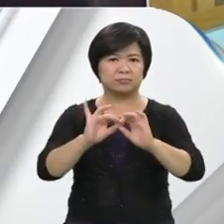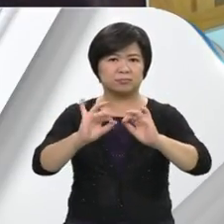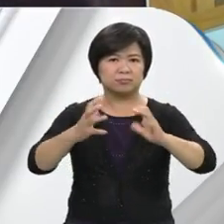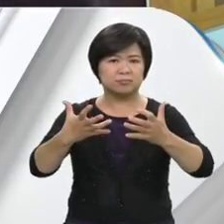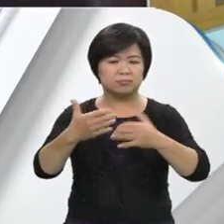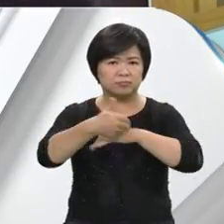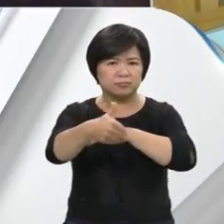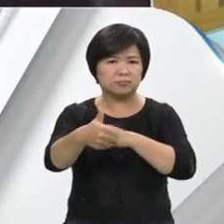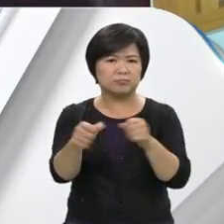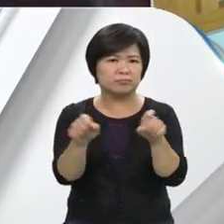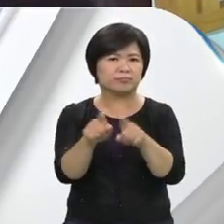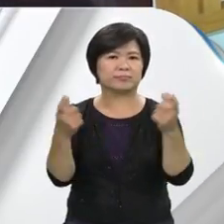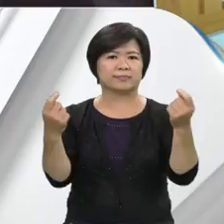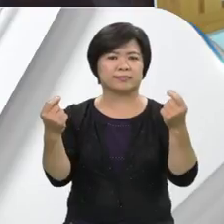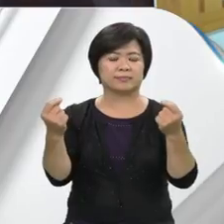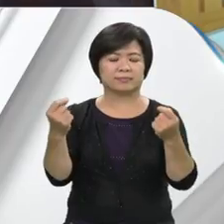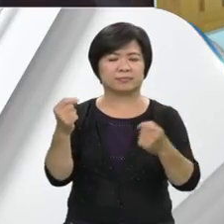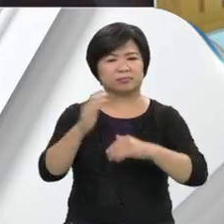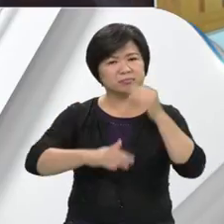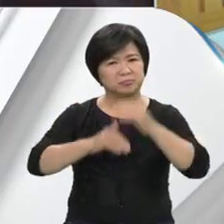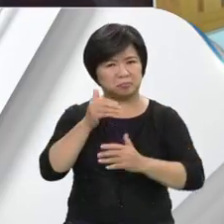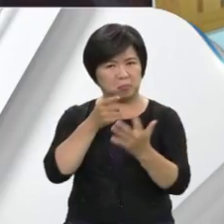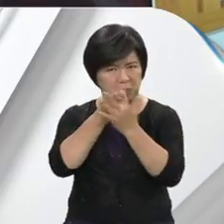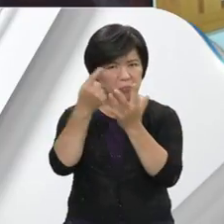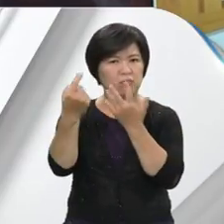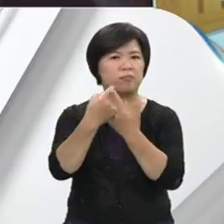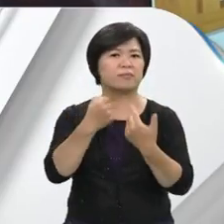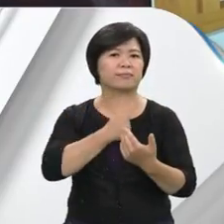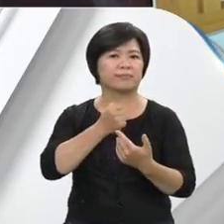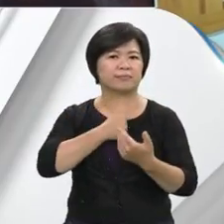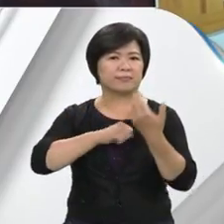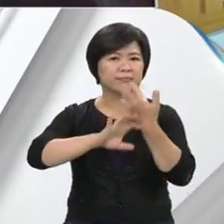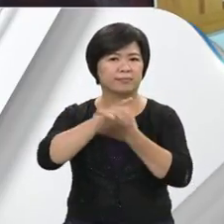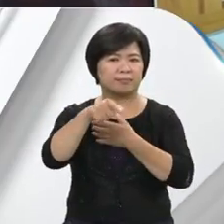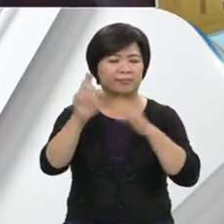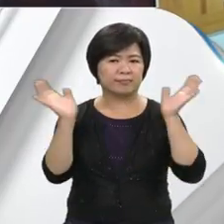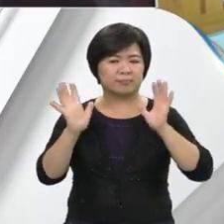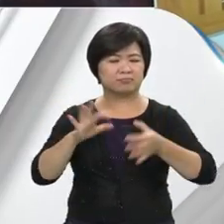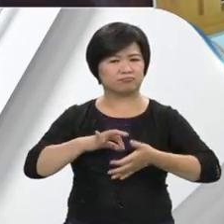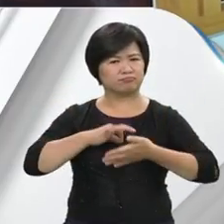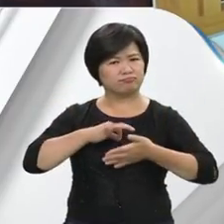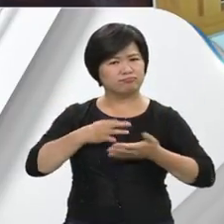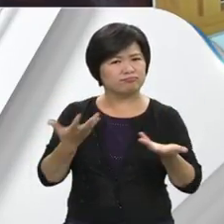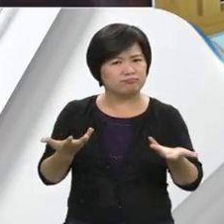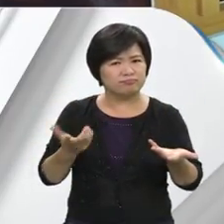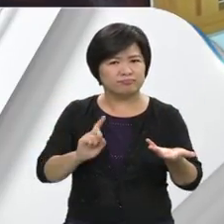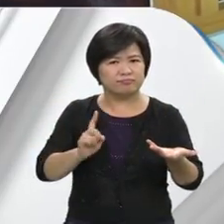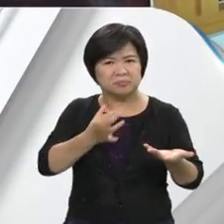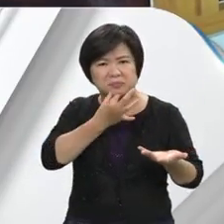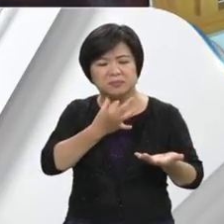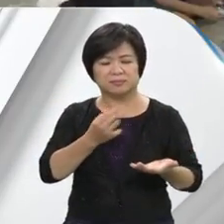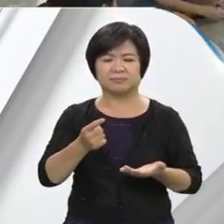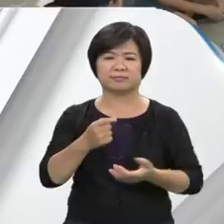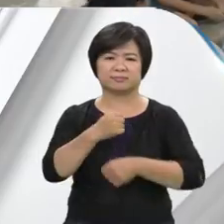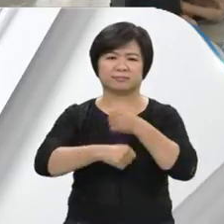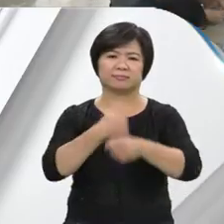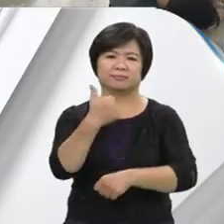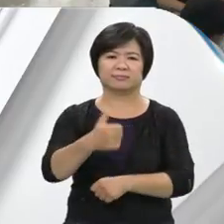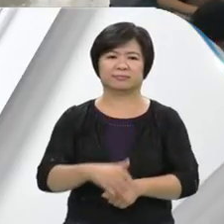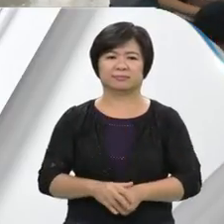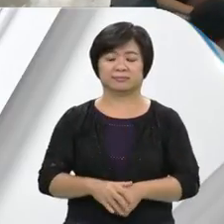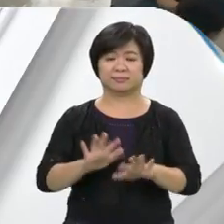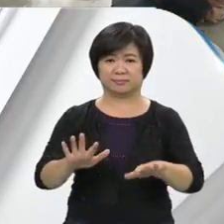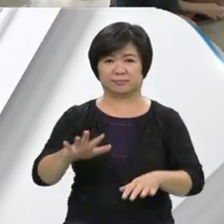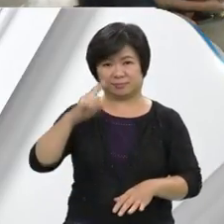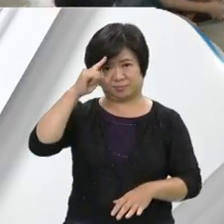他也可以透过这样的影展互相去知道其他国家孩子他所担心害怕是什么，所以我觉得这是蛮好的一个活动。 那今天第